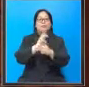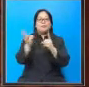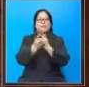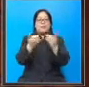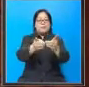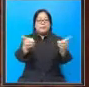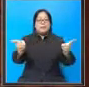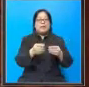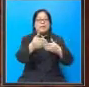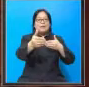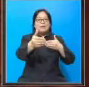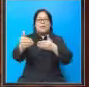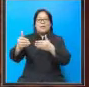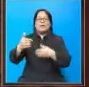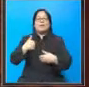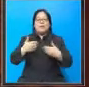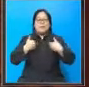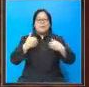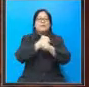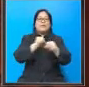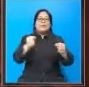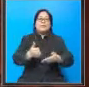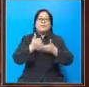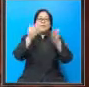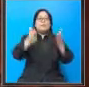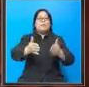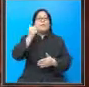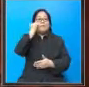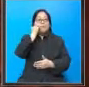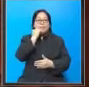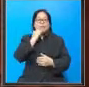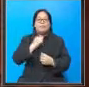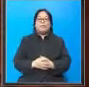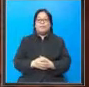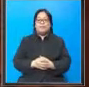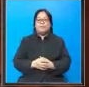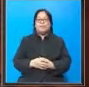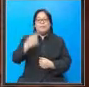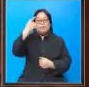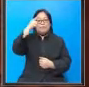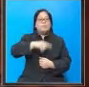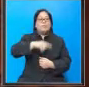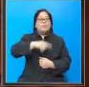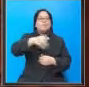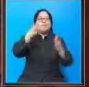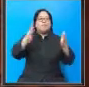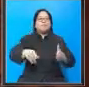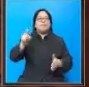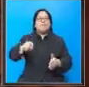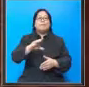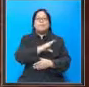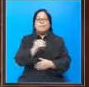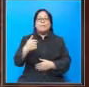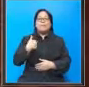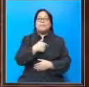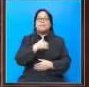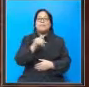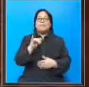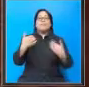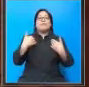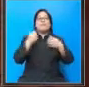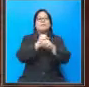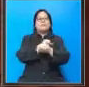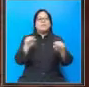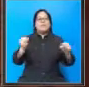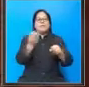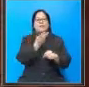JKM daerah yang terdekat Kita menyediakan bantuan orang tua ya batu Altos untuk orangtua untuk mereka yang membutuhkan dan doa kita juga